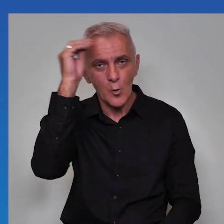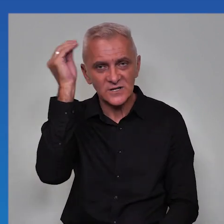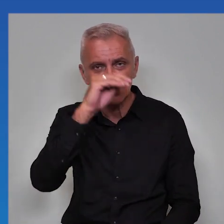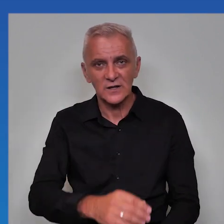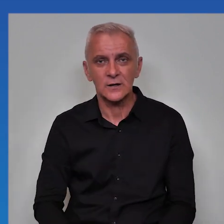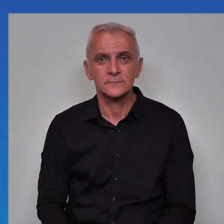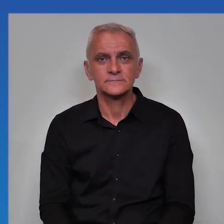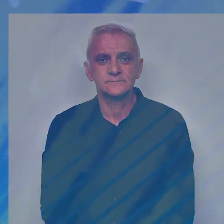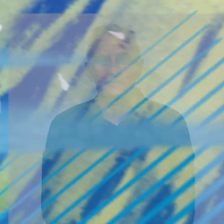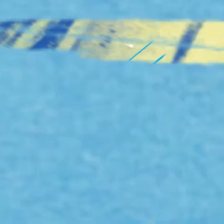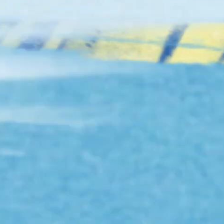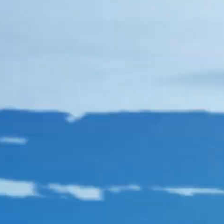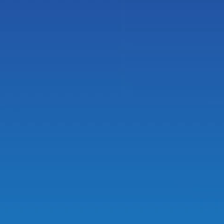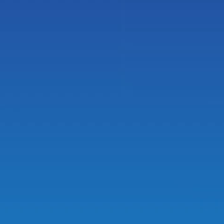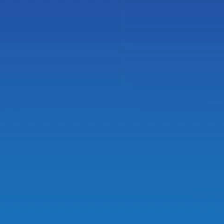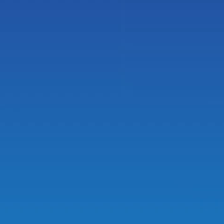obrazovanje.